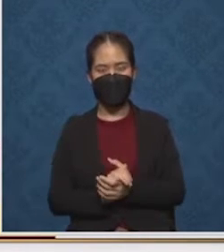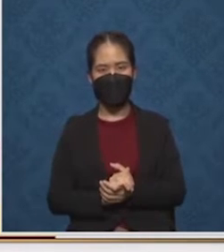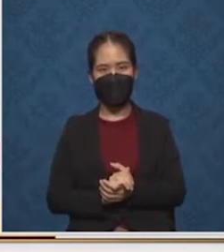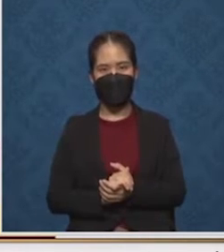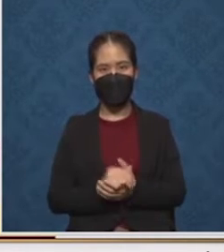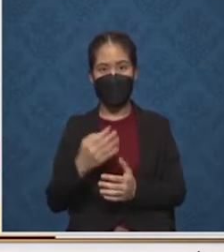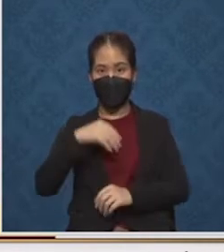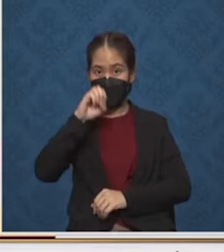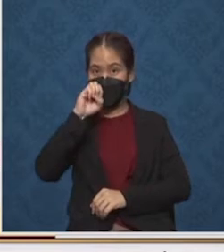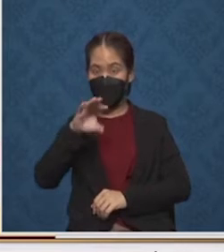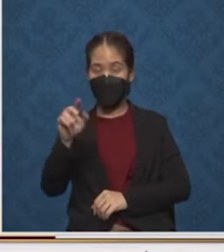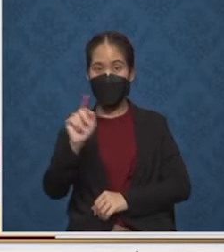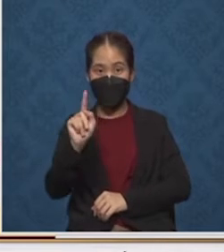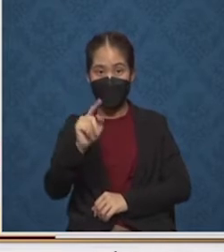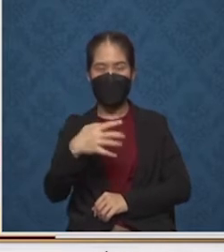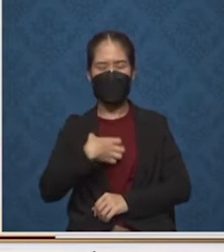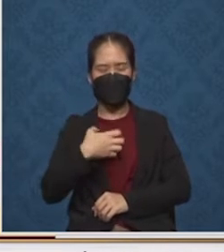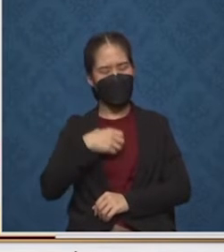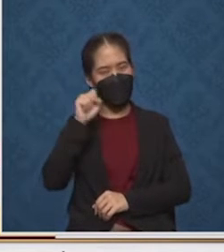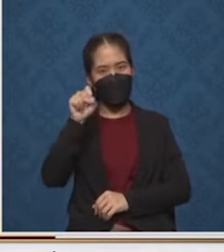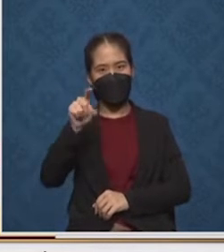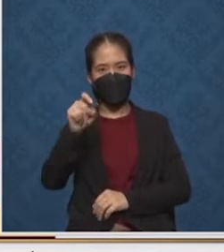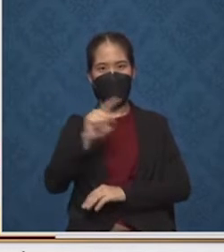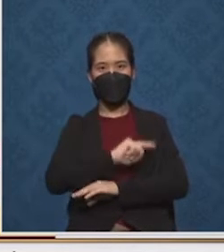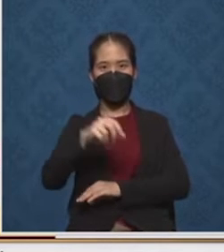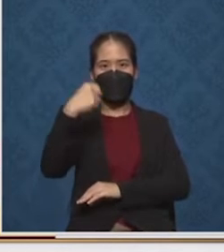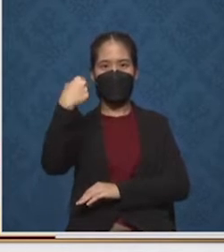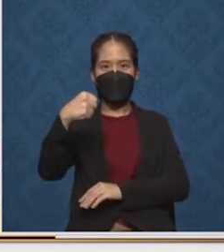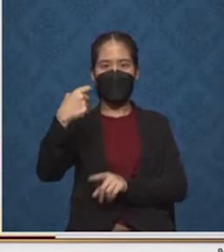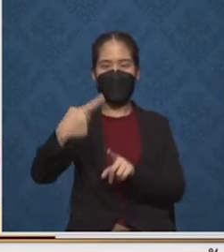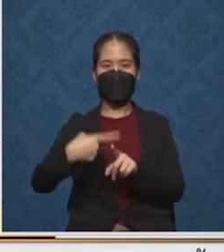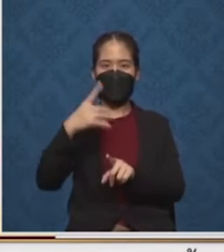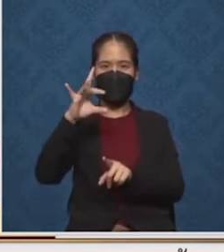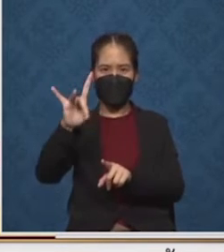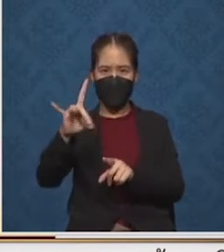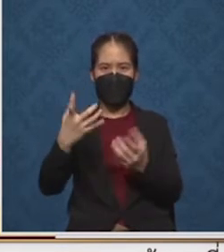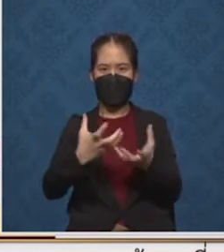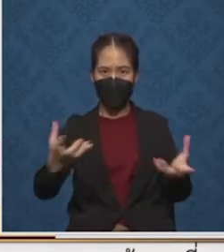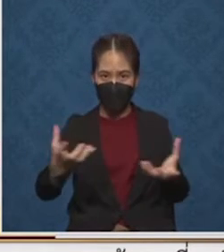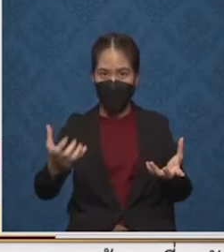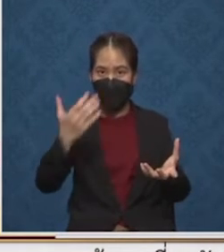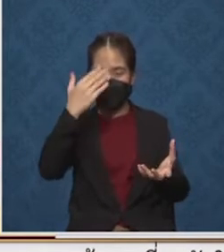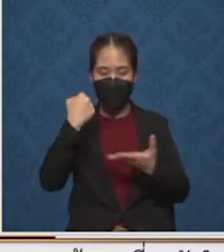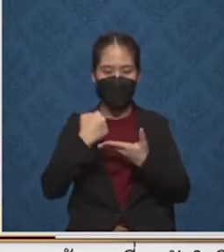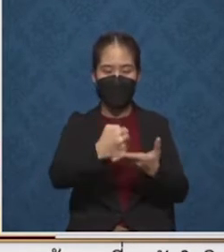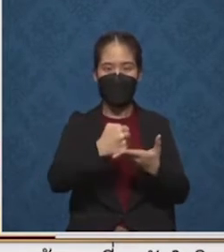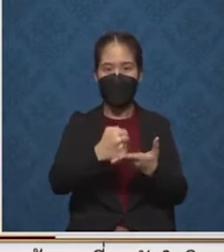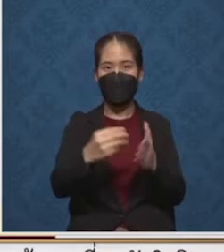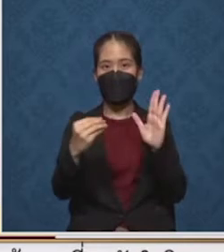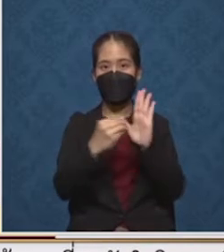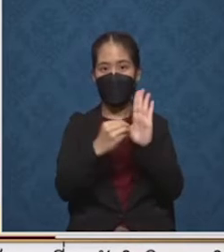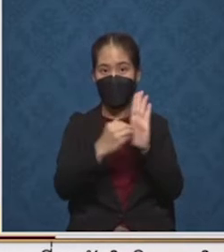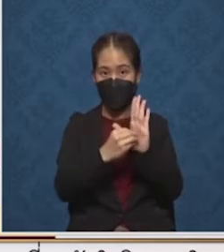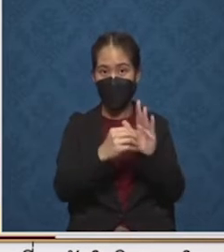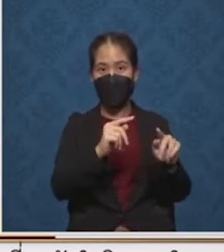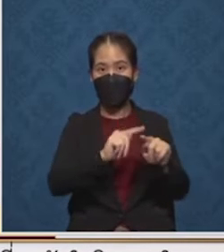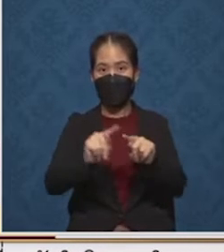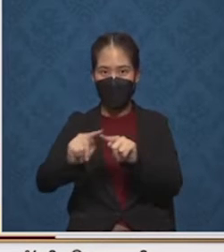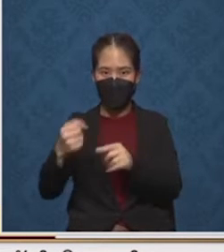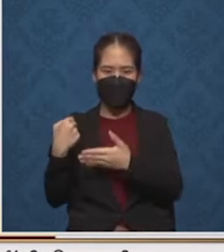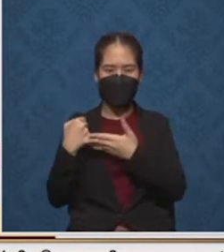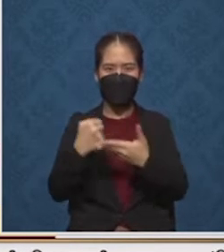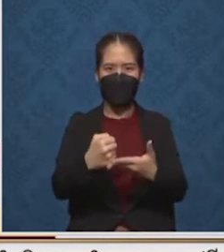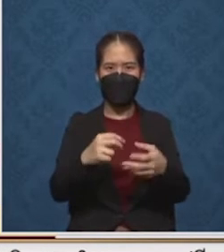แต่เขาบอกว่าเขาต้องการด่วนมากวันที่ 10สิงหาต้องได้ของเลยเพื่อไปช่วยกทมและปริมณฑลในการโหลดคอปวด